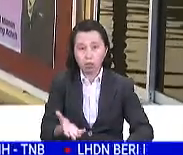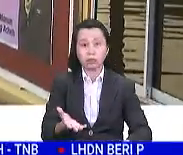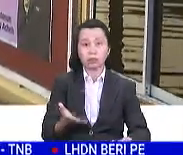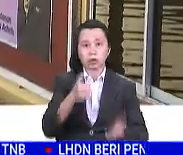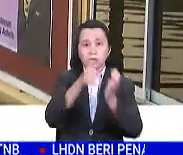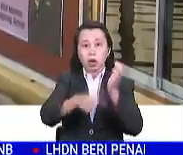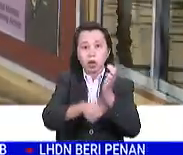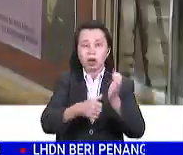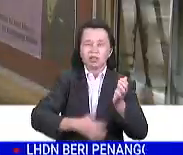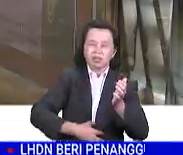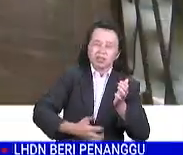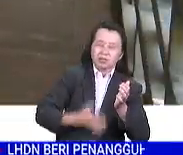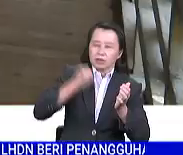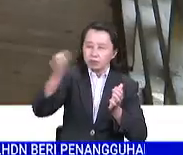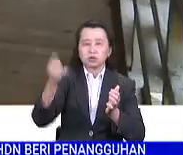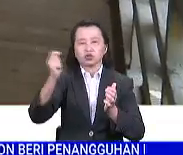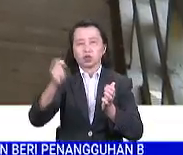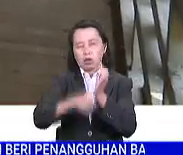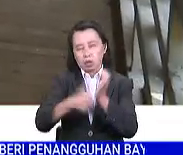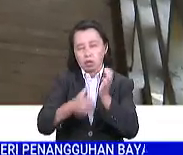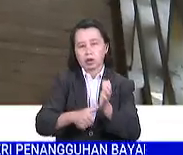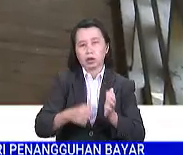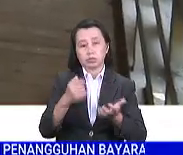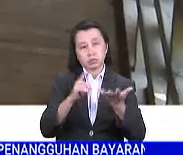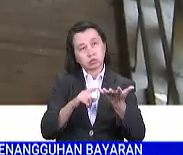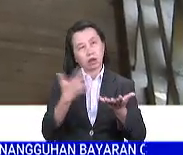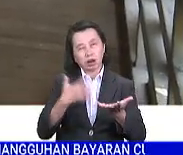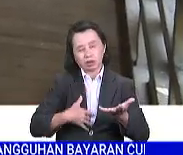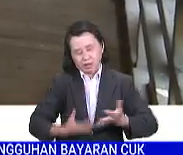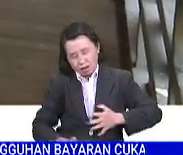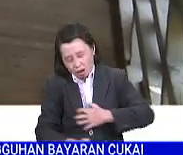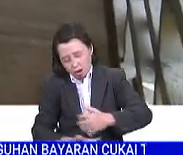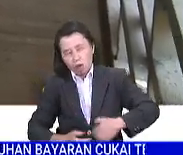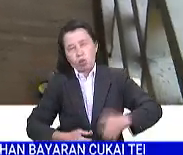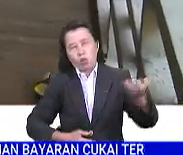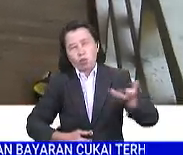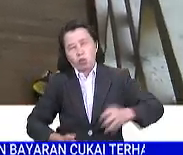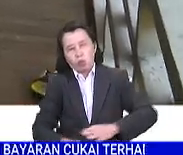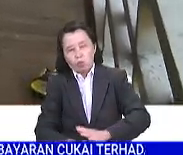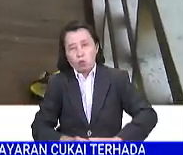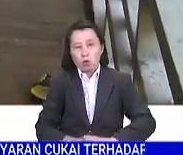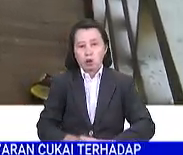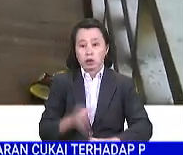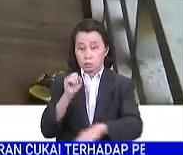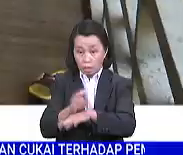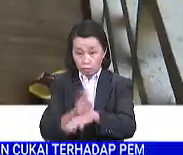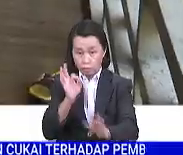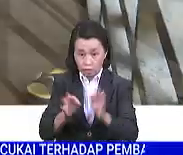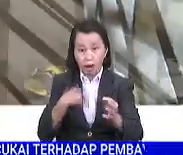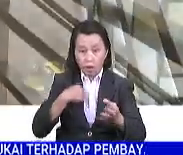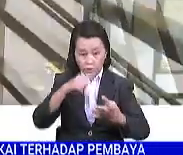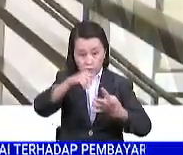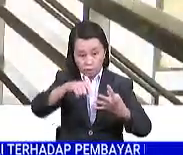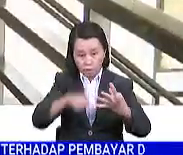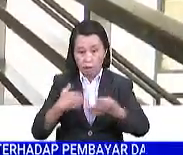tu cerit-berit dan juga sakit perut. Jadi itu yang kita akan nasihatkan kepada orang ramai, sekiranya mereka ada gejala seperti